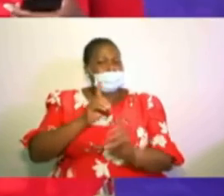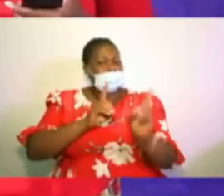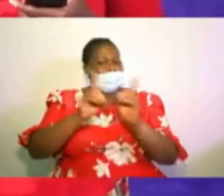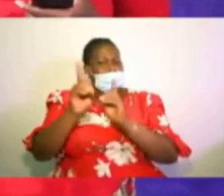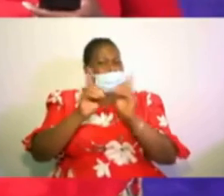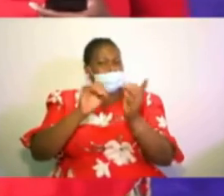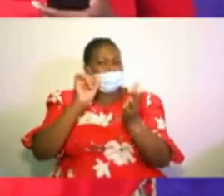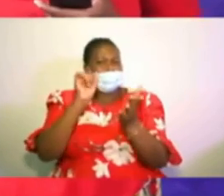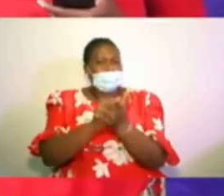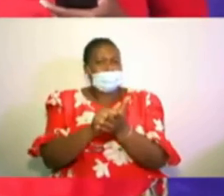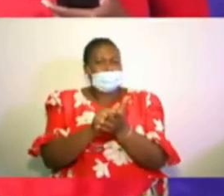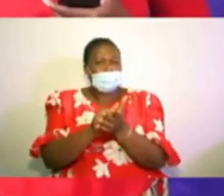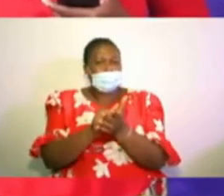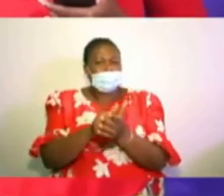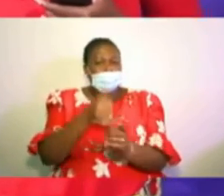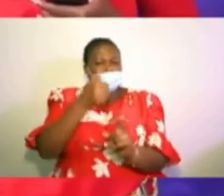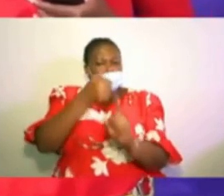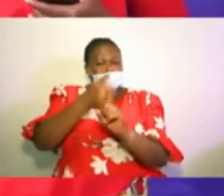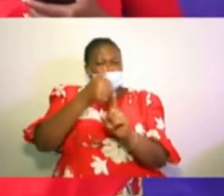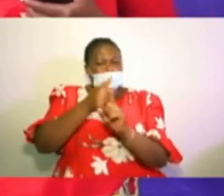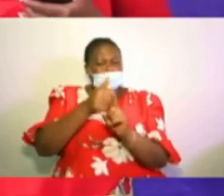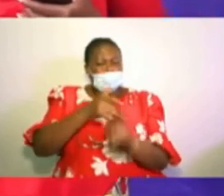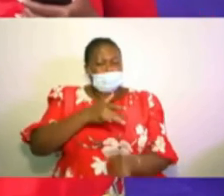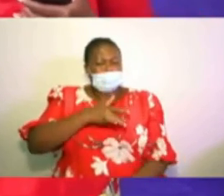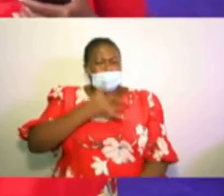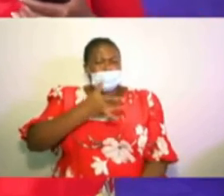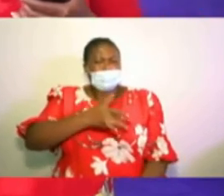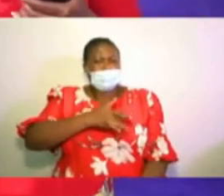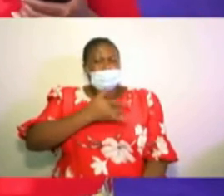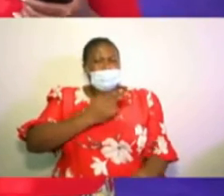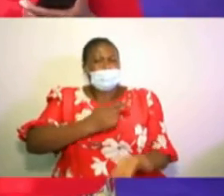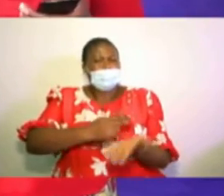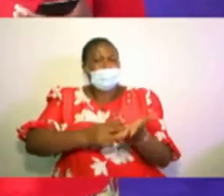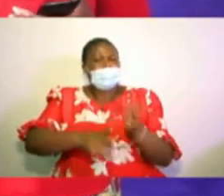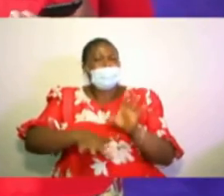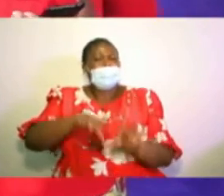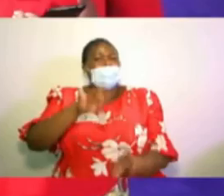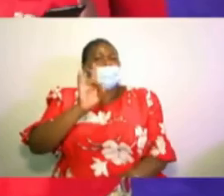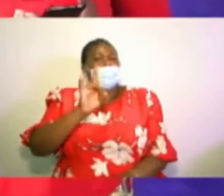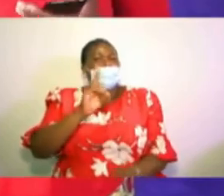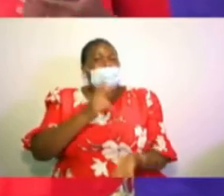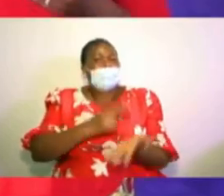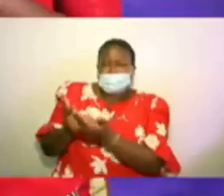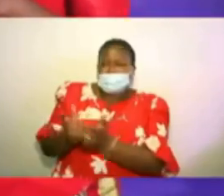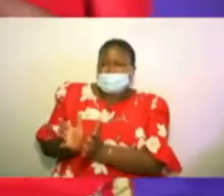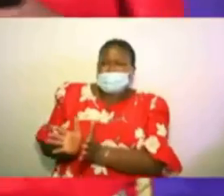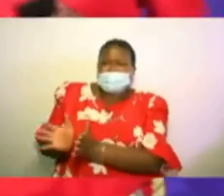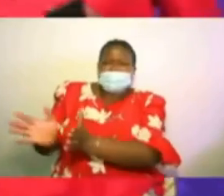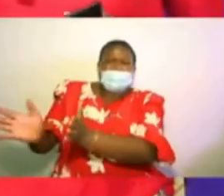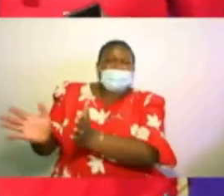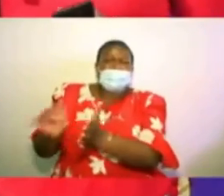ceci, I felt the Holy Spirit asking me. Je me suis rendu.